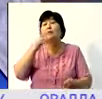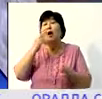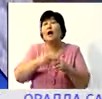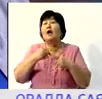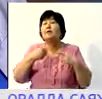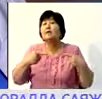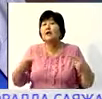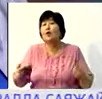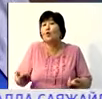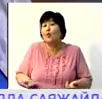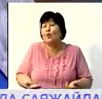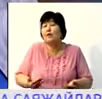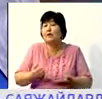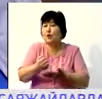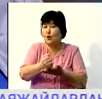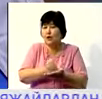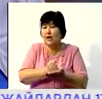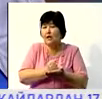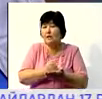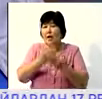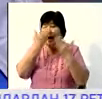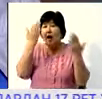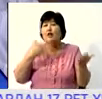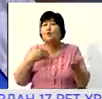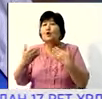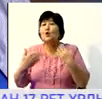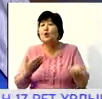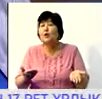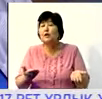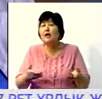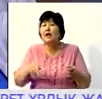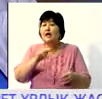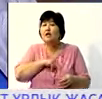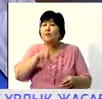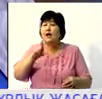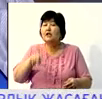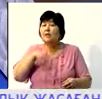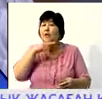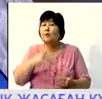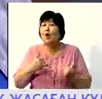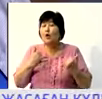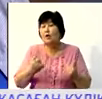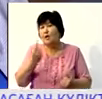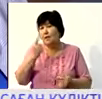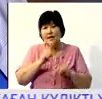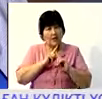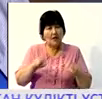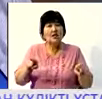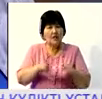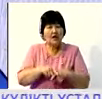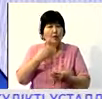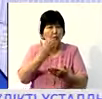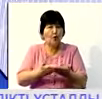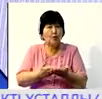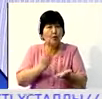тәсілдері, өмірлік ұстанымы, халықтың сөйлесуі, еңбек адамдарын құрметтеуі бір ерекше сияқты болып көрініп